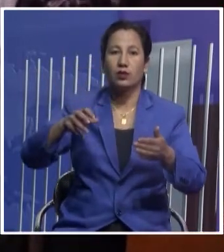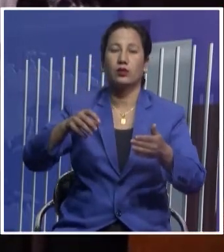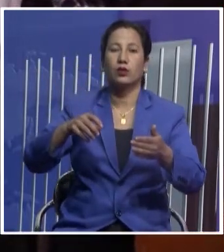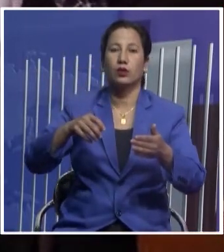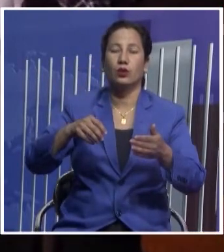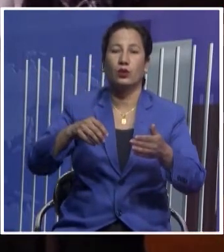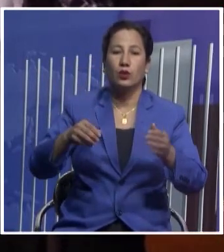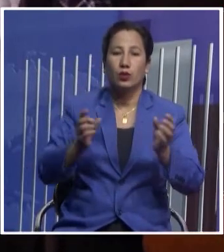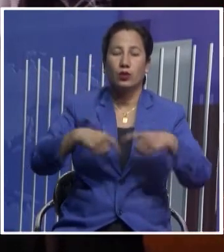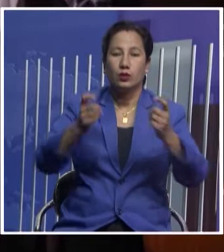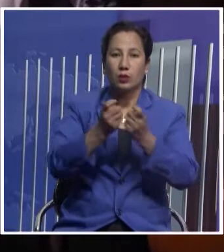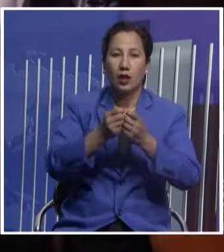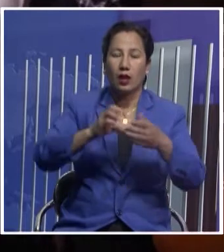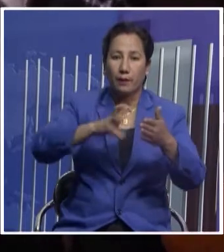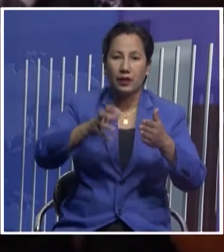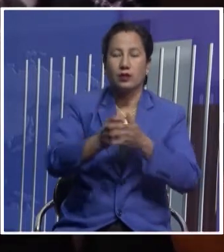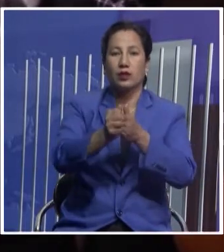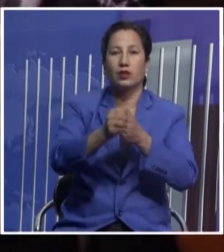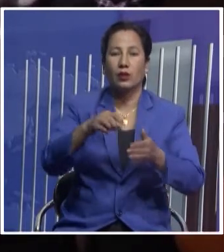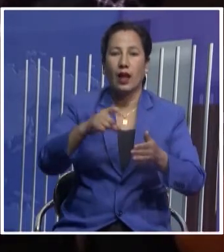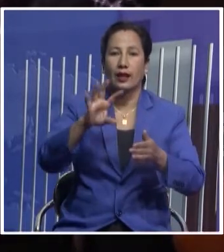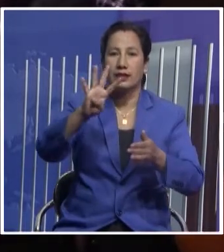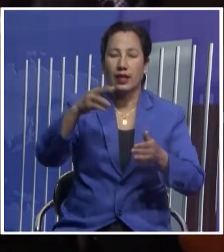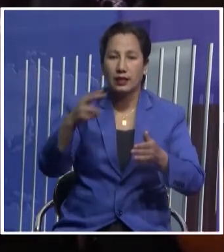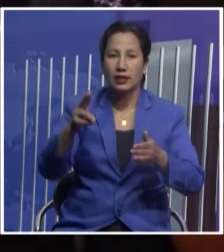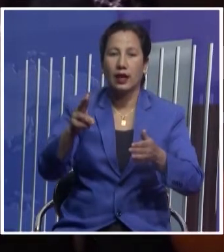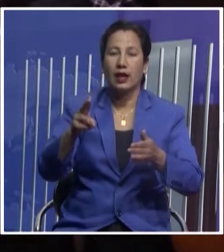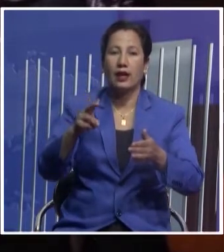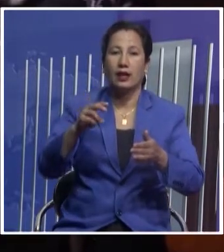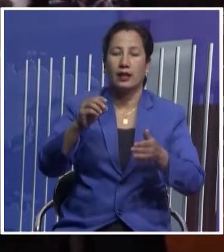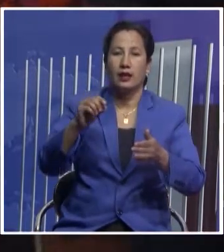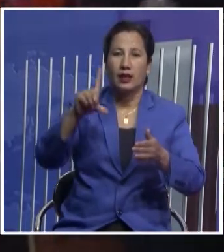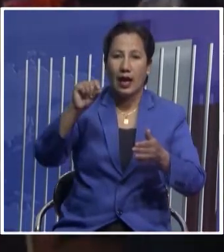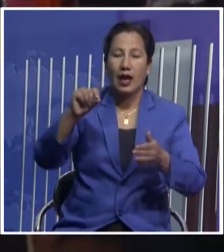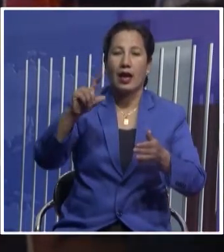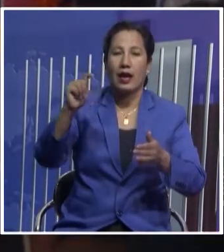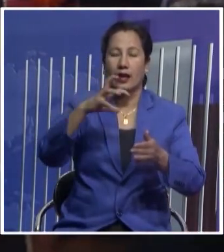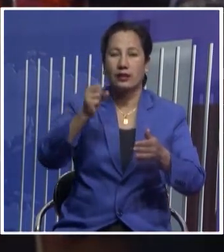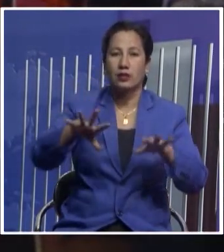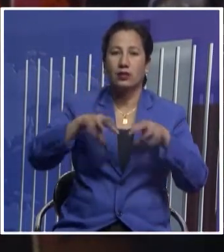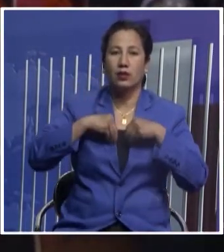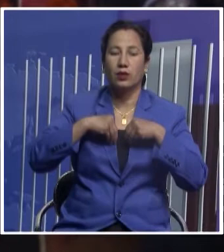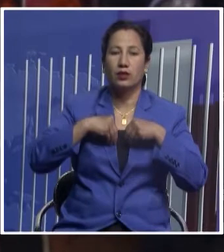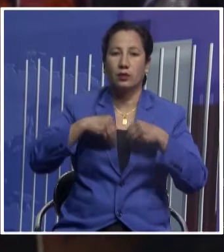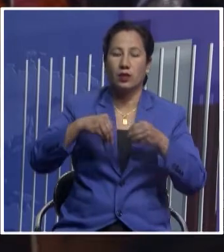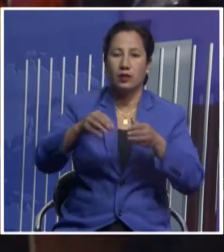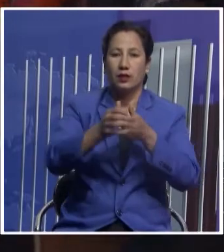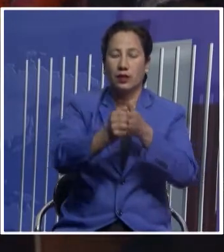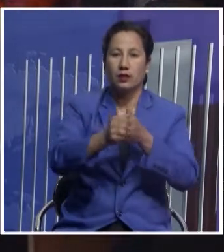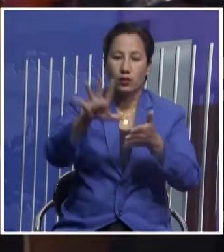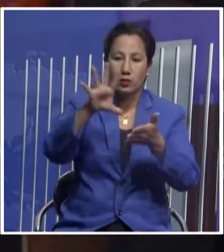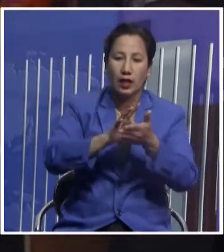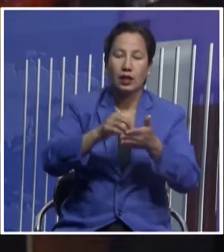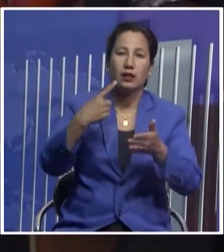प्रदेश सम्मेलनमा प्रदेशको नेतृत्वका लागि 4 जना आकांक्षी भएपछि सहमतिमा नेतृत्व छान्न सक भएको